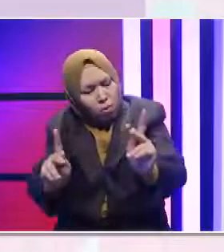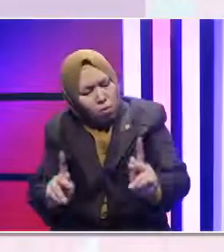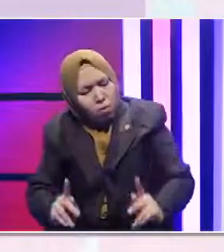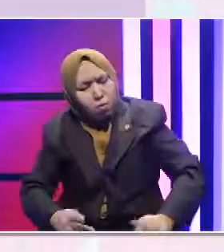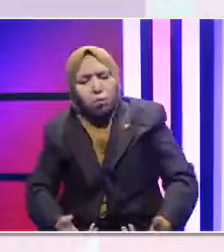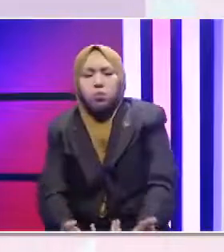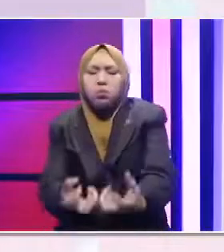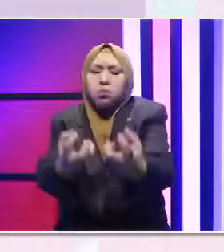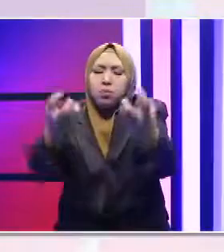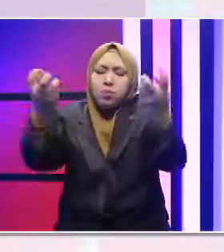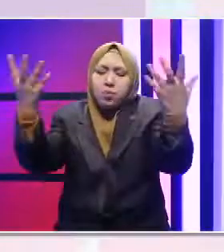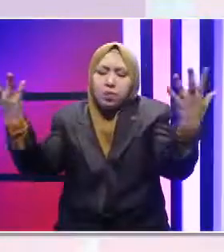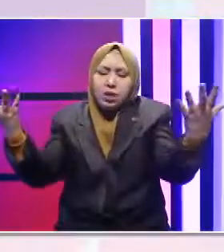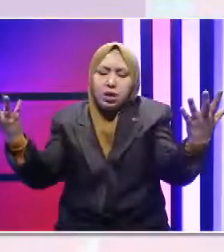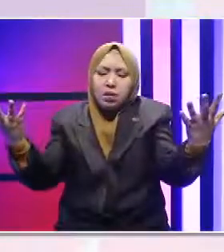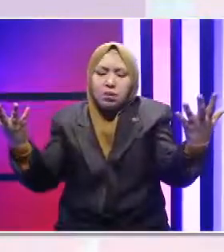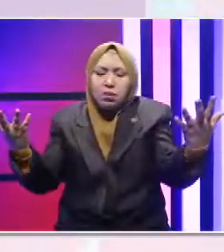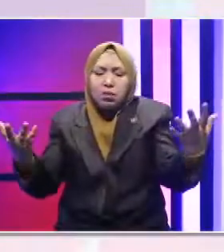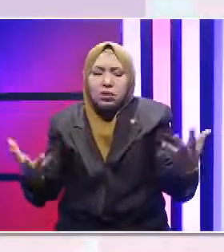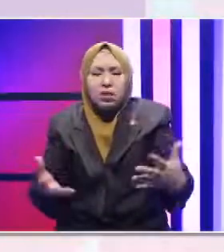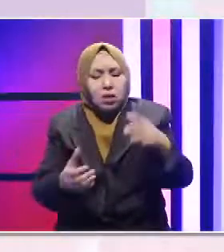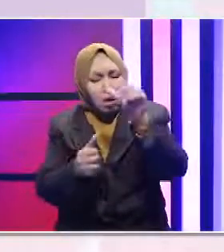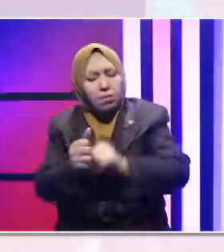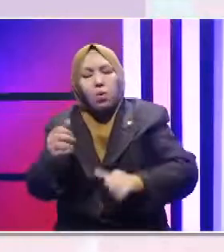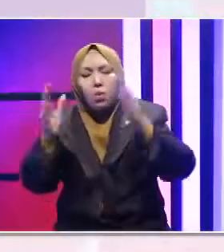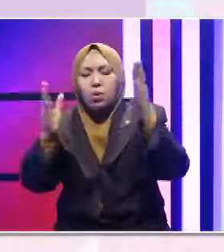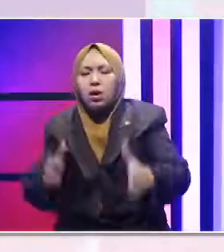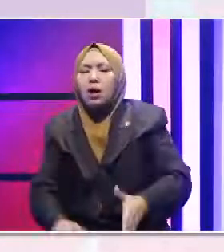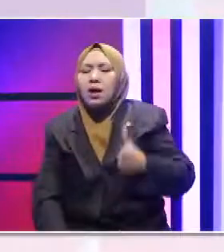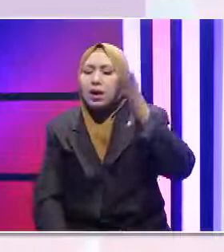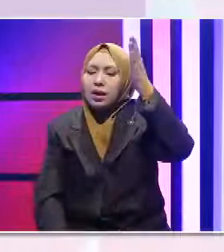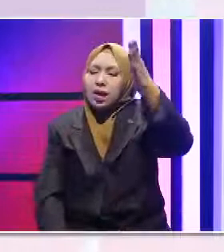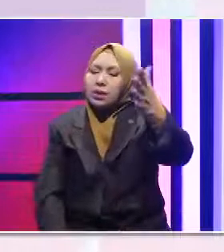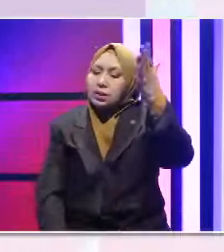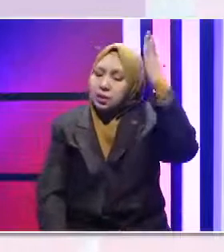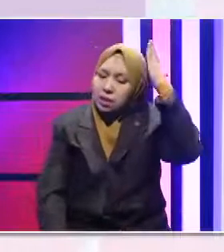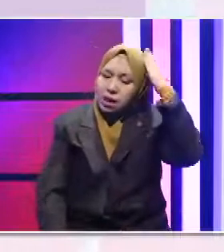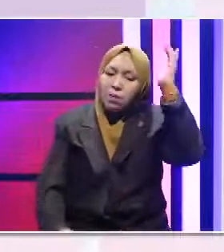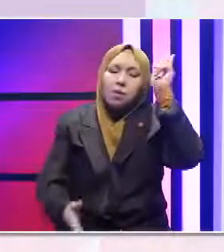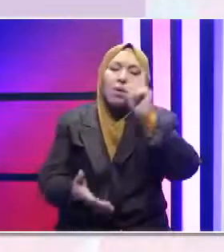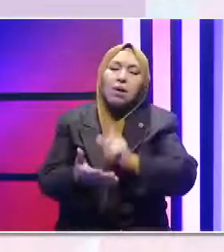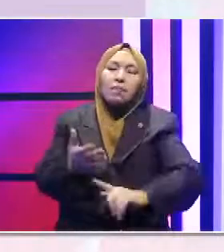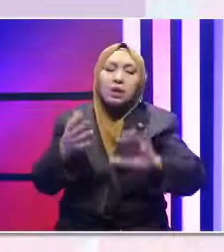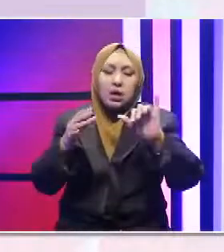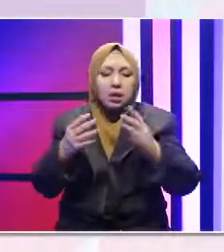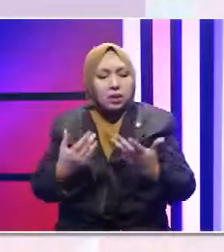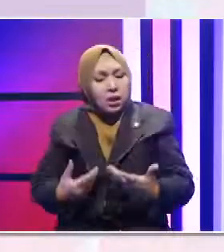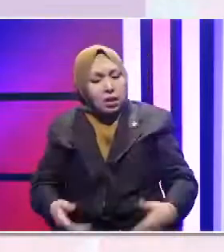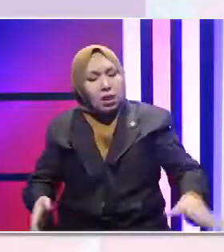الْقُبُورُ بُعْثِرَتْ عَلِمَتْ نَفْسٌ مَا